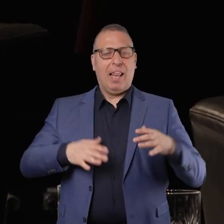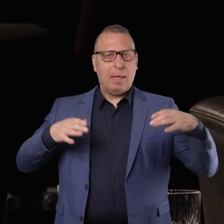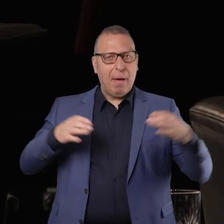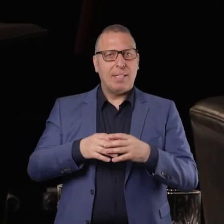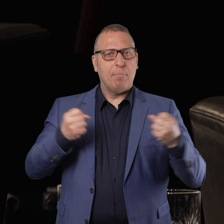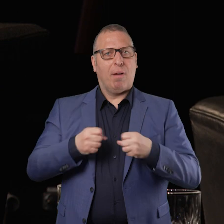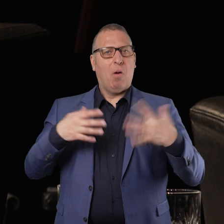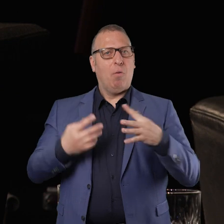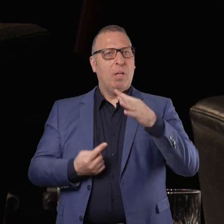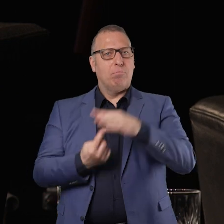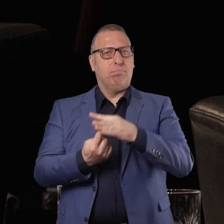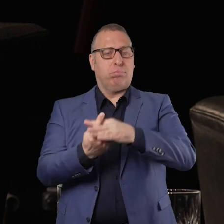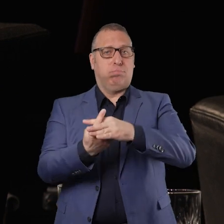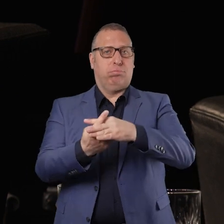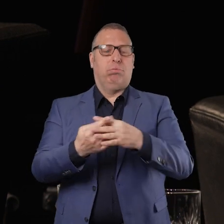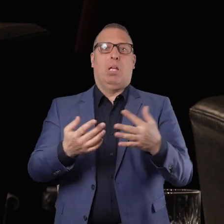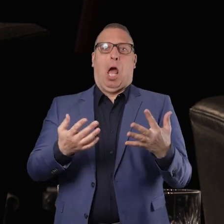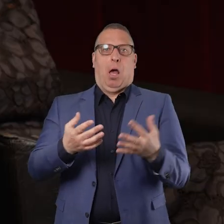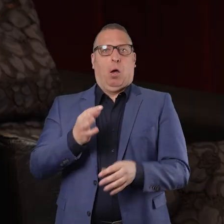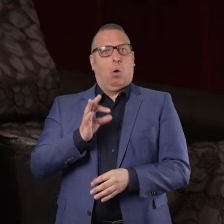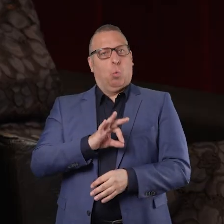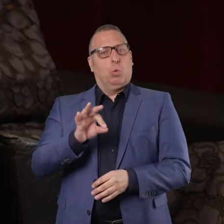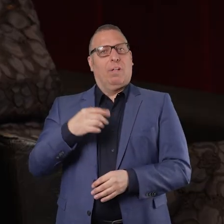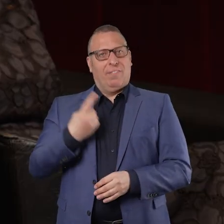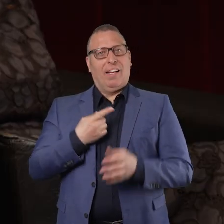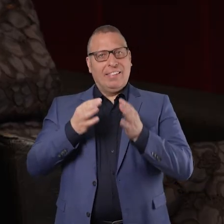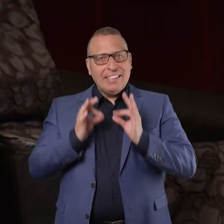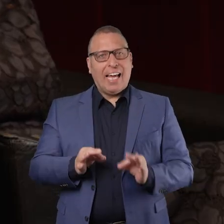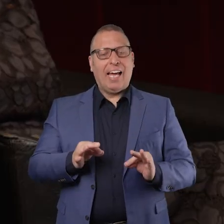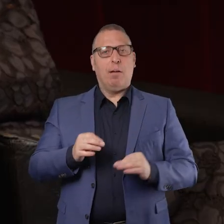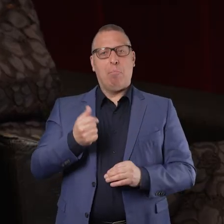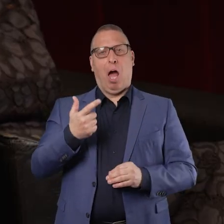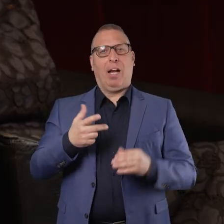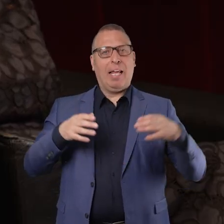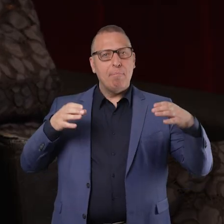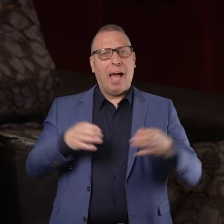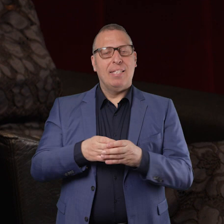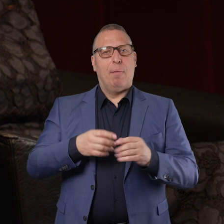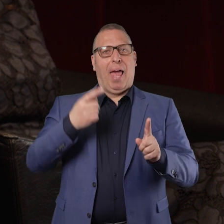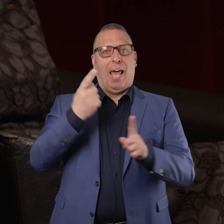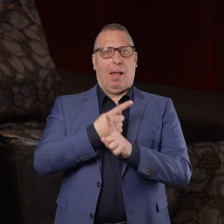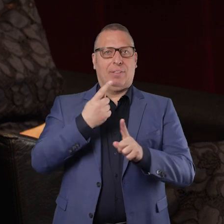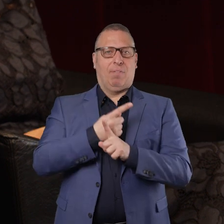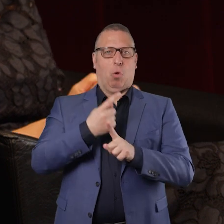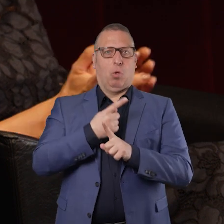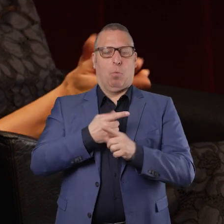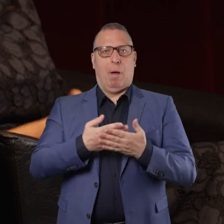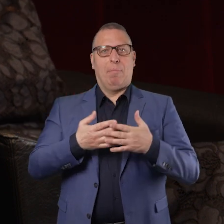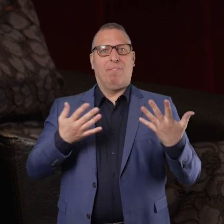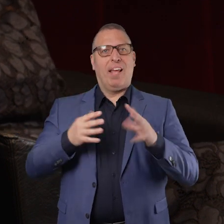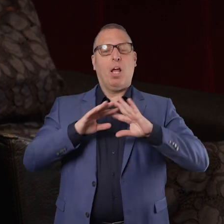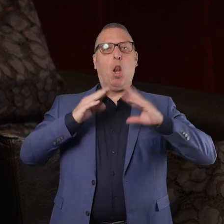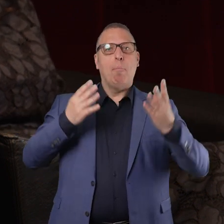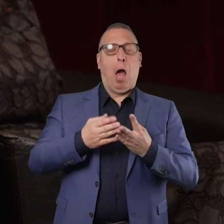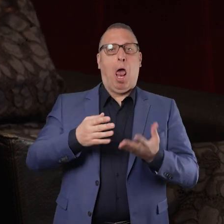müssen? Ja gut, wir haben sicher einige gemeinsame Herausforderungen. Ich meine, wenn man